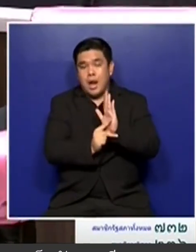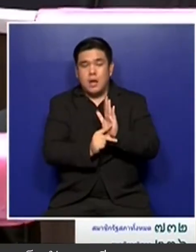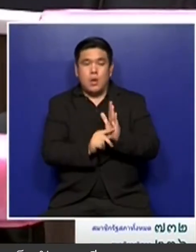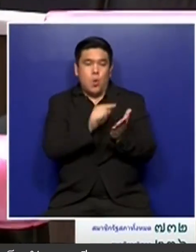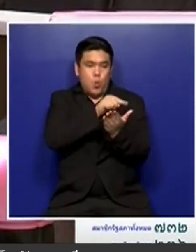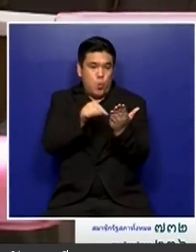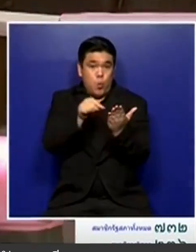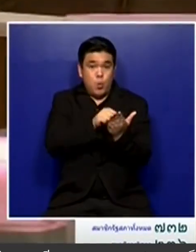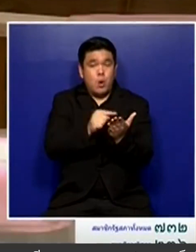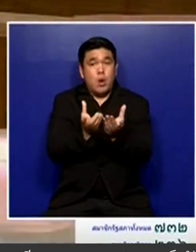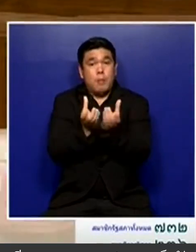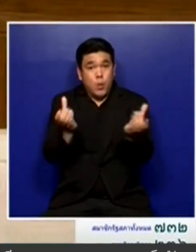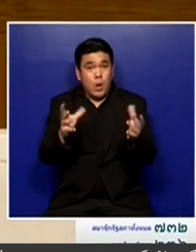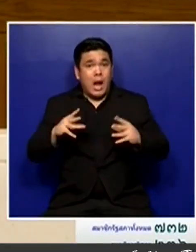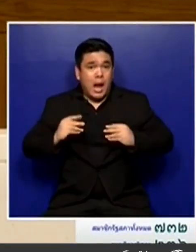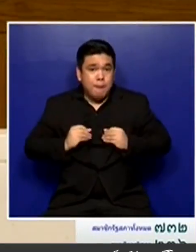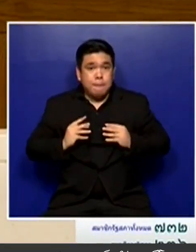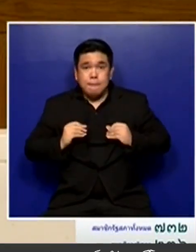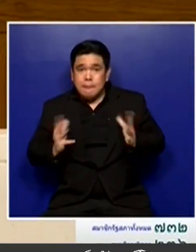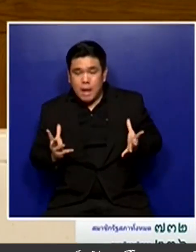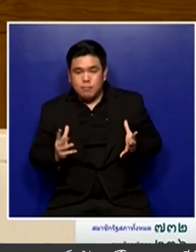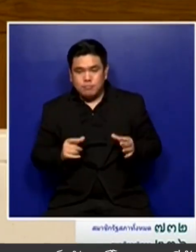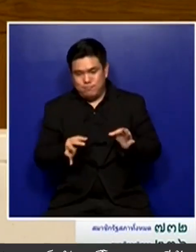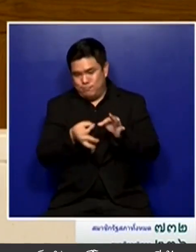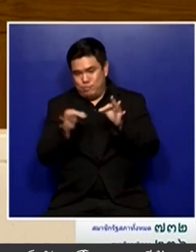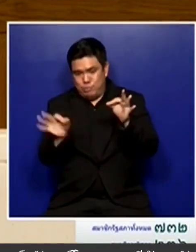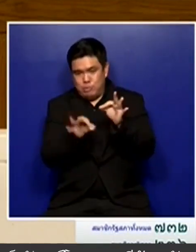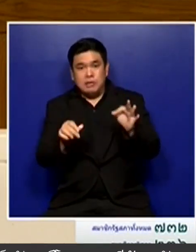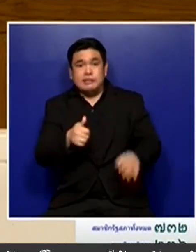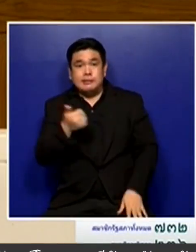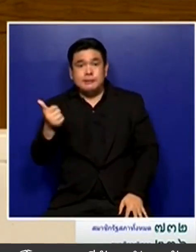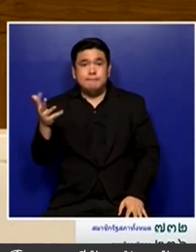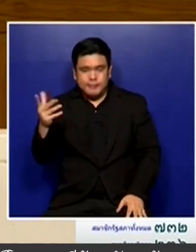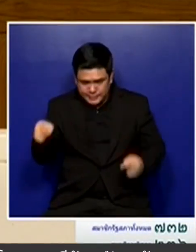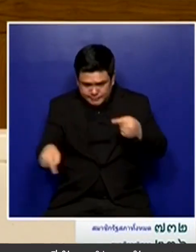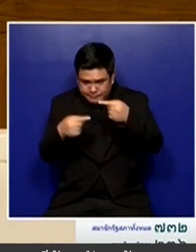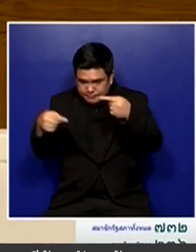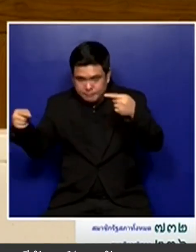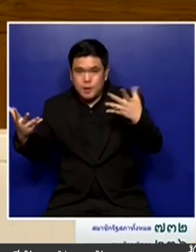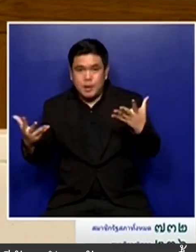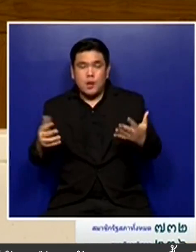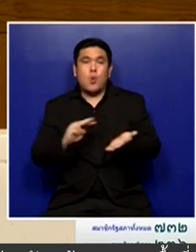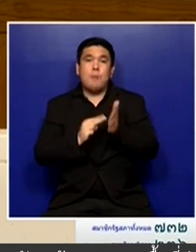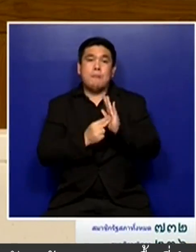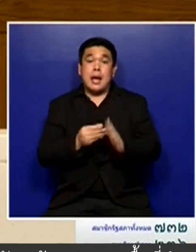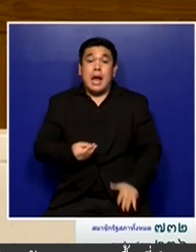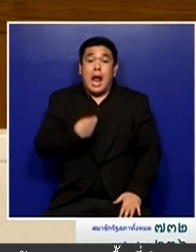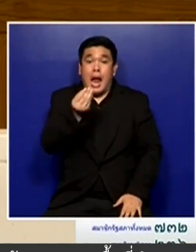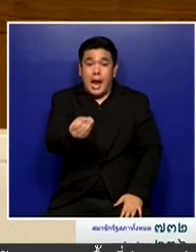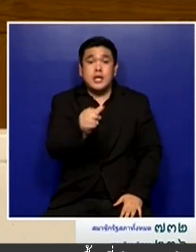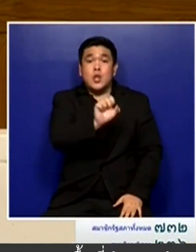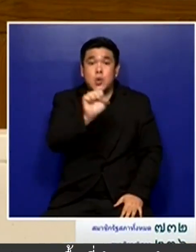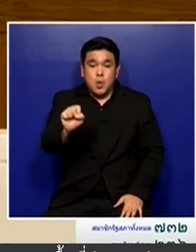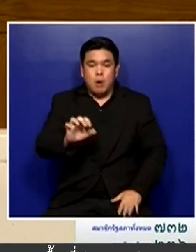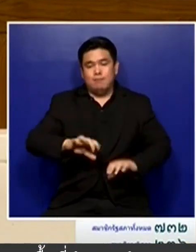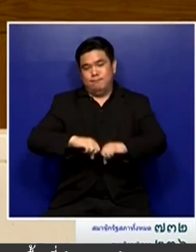เนี่ยอยู่ในแผนการปฏิรูปประเทศเพราะฉะนั้นเป็นกฎหมายการปฏิรูปจึงต้องมีความจะเป็นต้องพิจารณาด้วยการเปิดประชุมร่วม